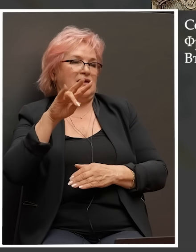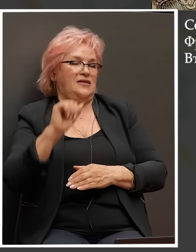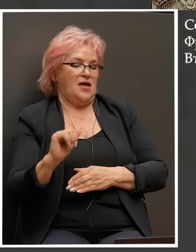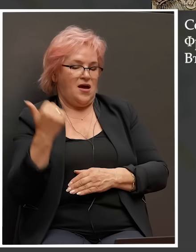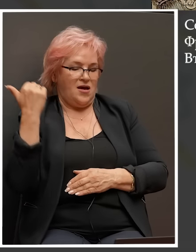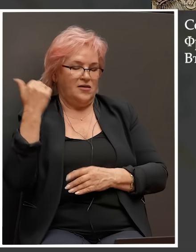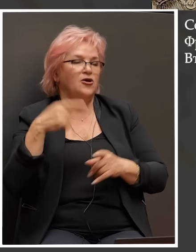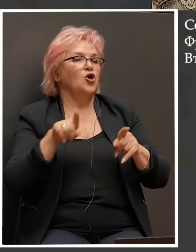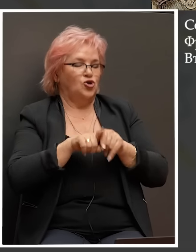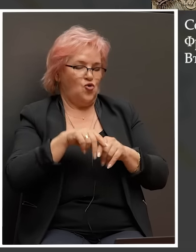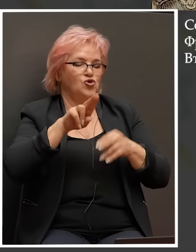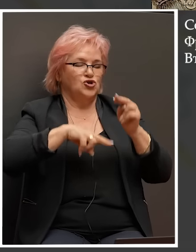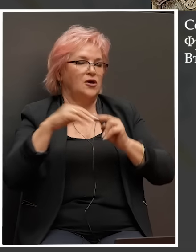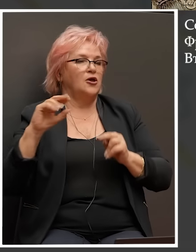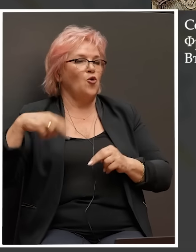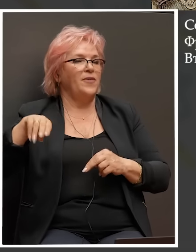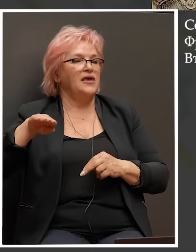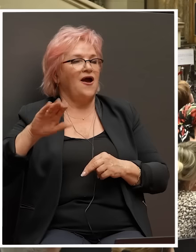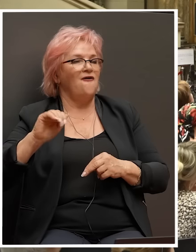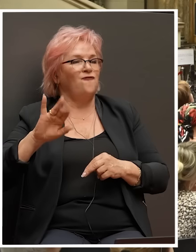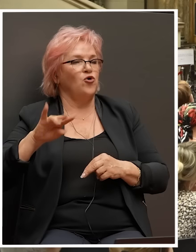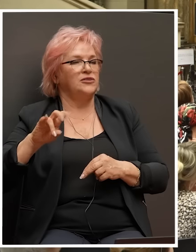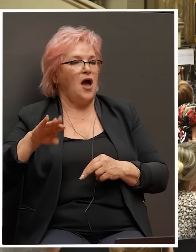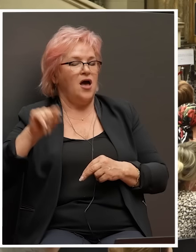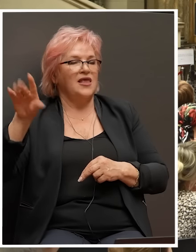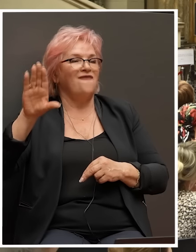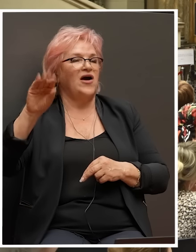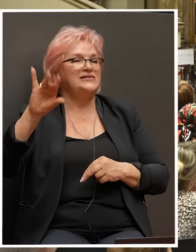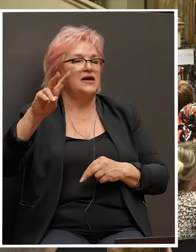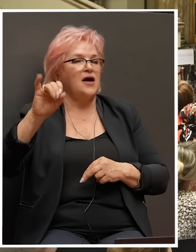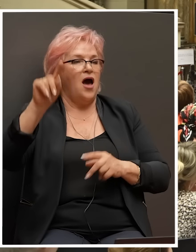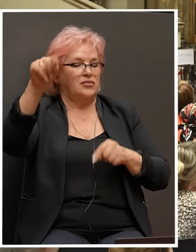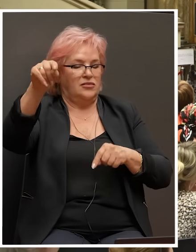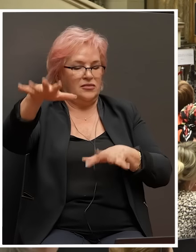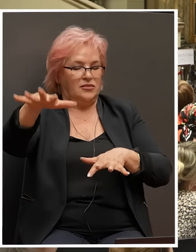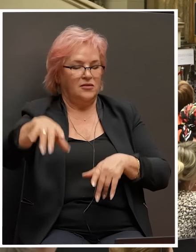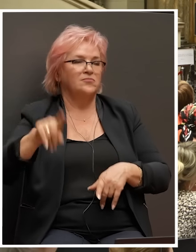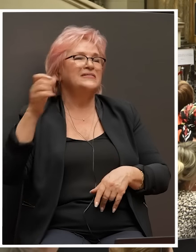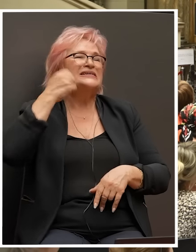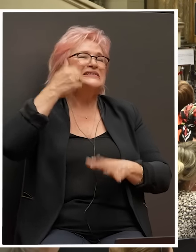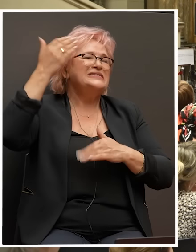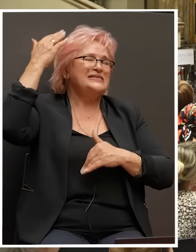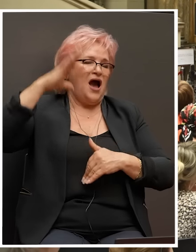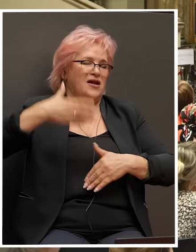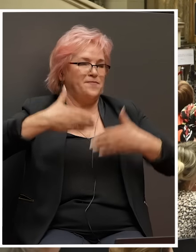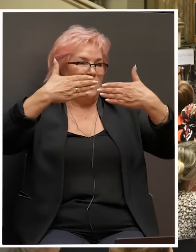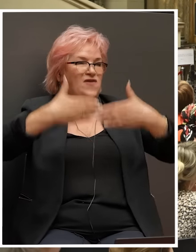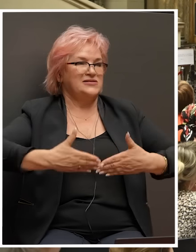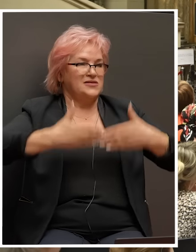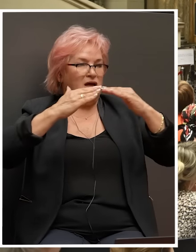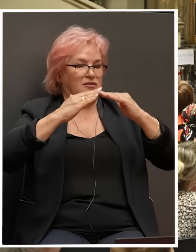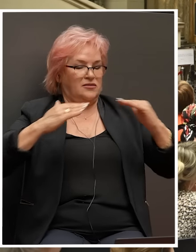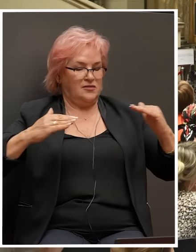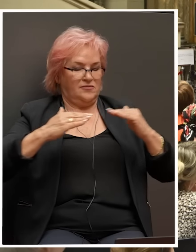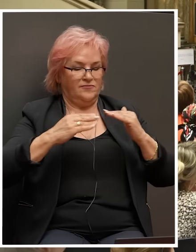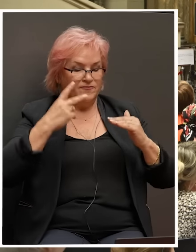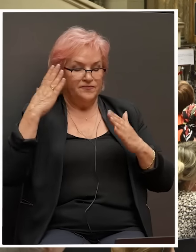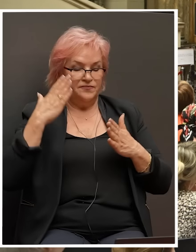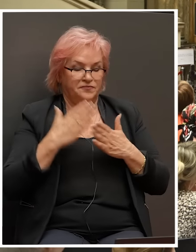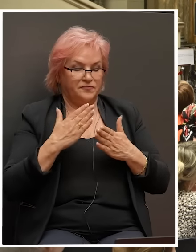Систинской библиотеки, которая тоже стоит Доменико Фонтана в Ватикане. Вот так это выглядело еще со старым фасадом собора. Вот